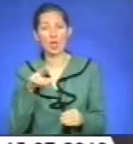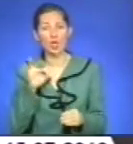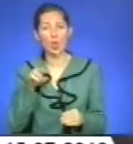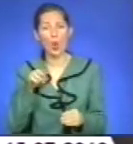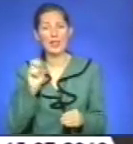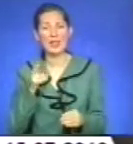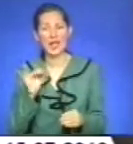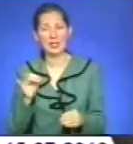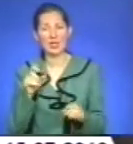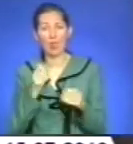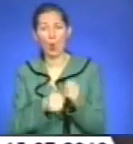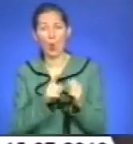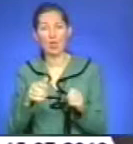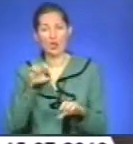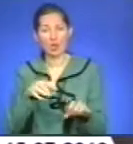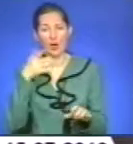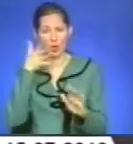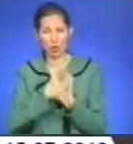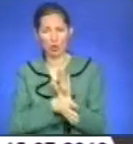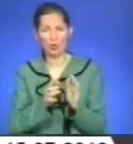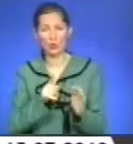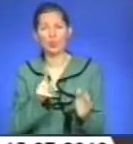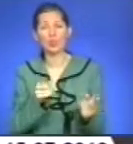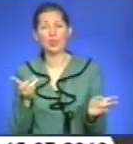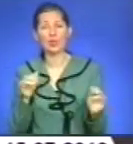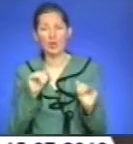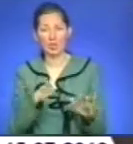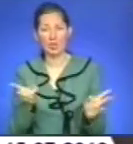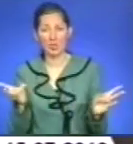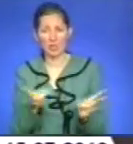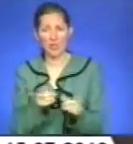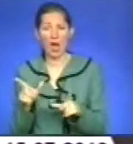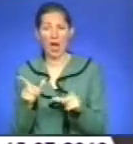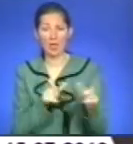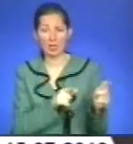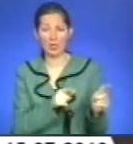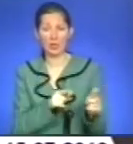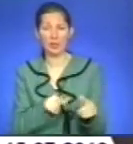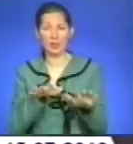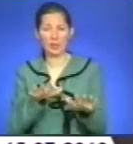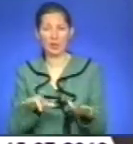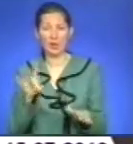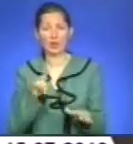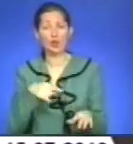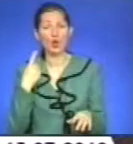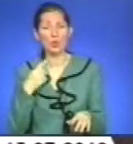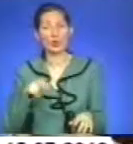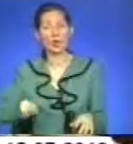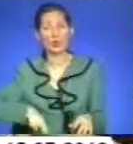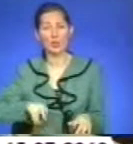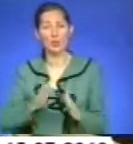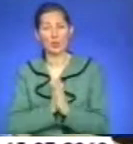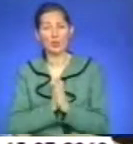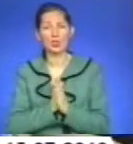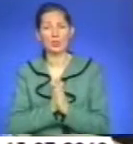сільський голова розуміє, для того, щоб йому щось вирішити в селі, він мусить їхати в місцеву, районну чи обласну адміністрацію і просити.